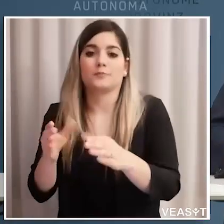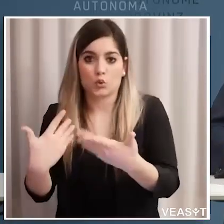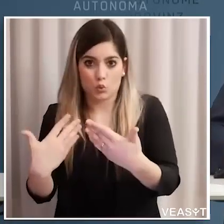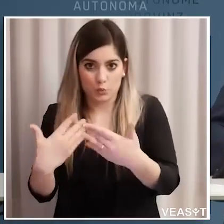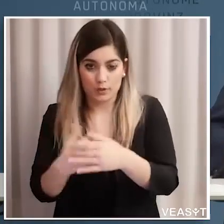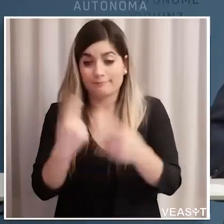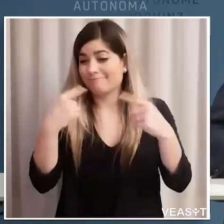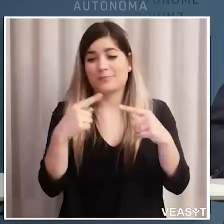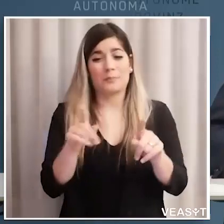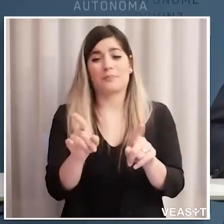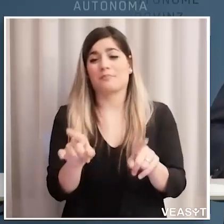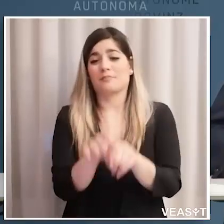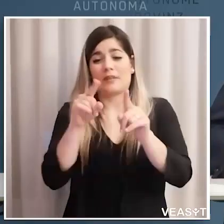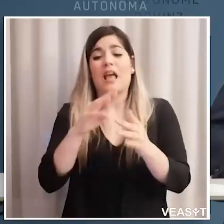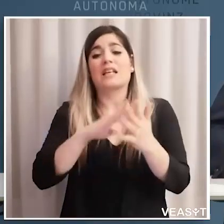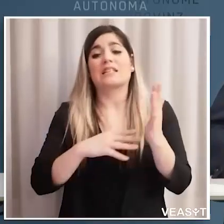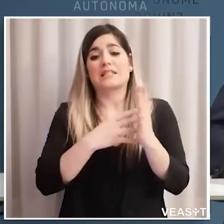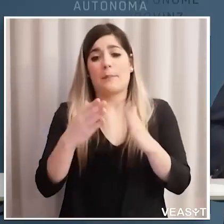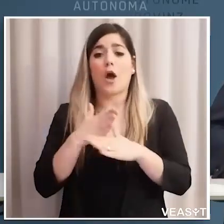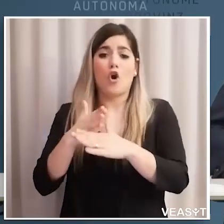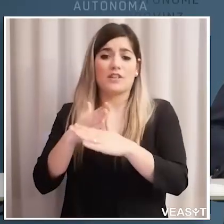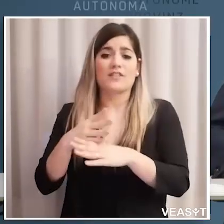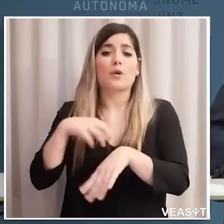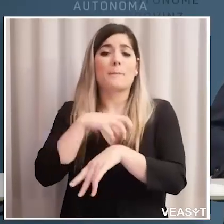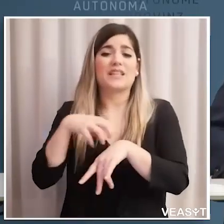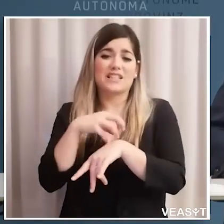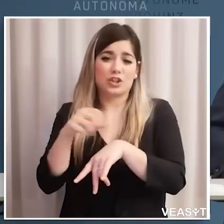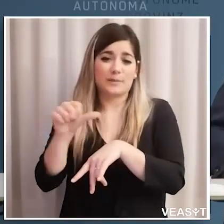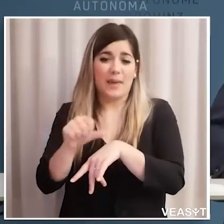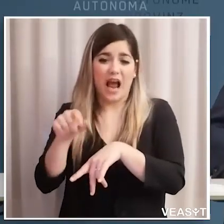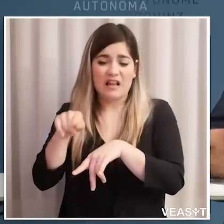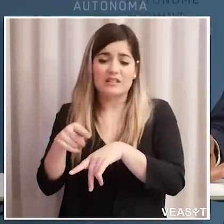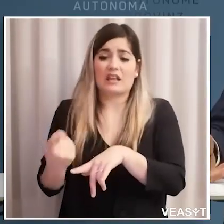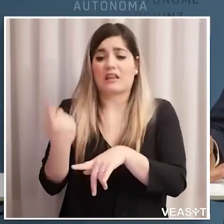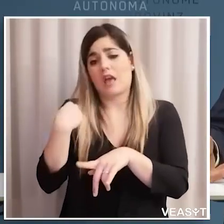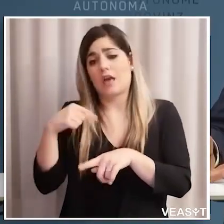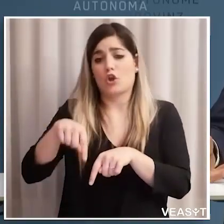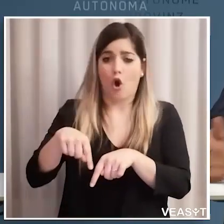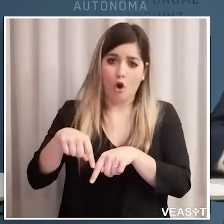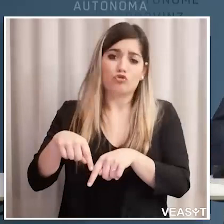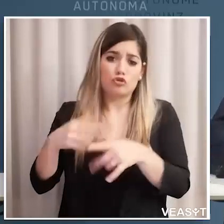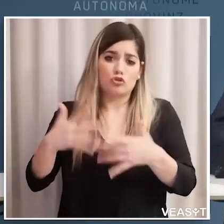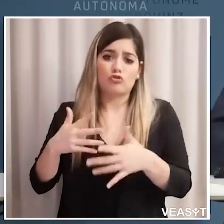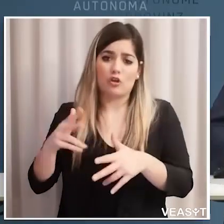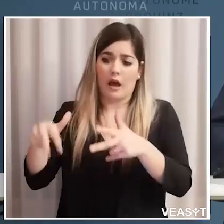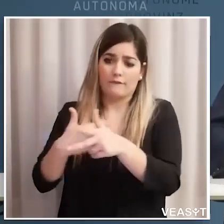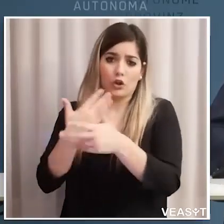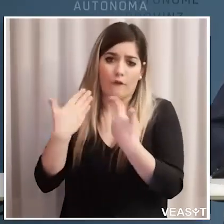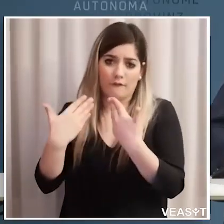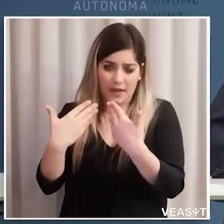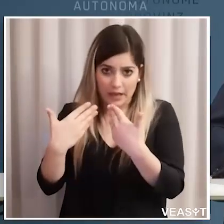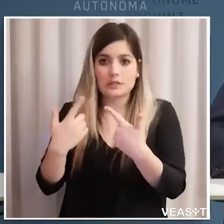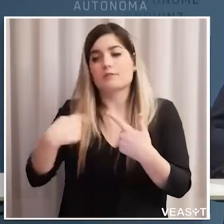Questo ricalca tra l'altro lo schema che è stato condiviso col Ministro Speranza tra ieri e oggi